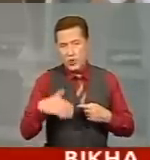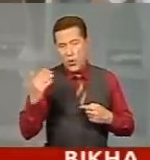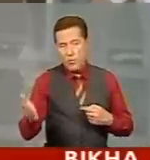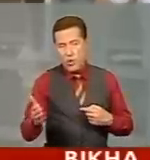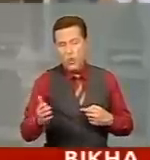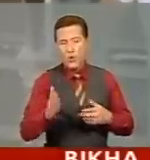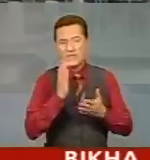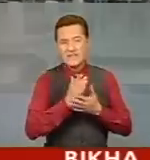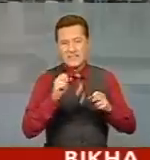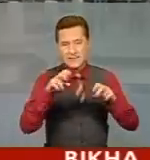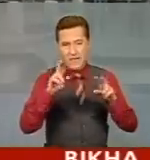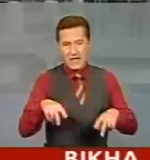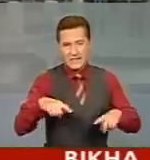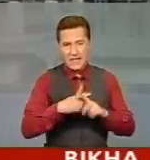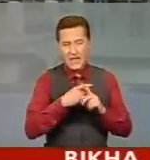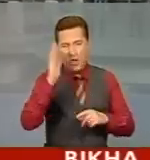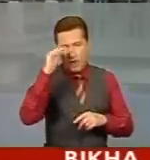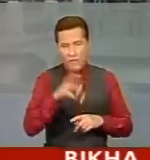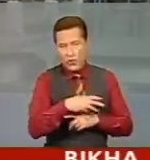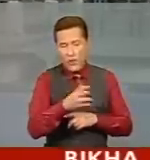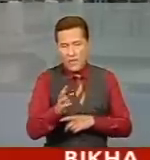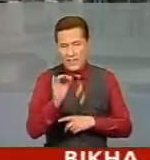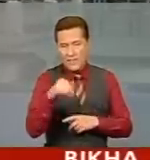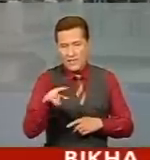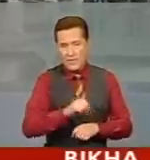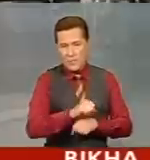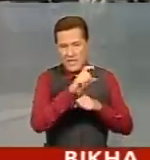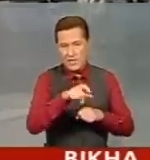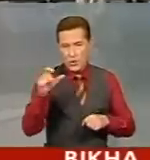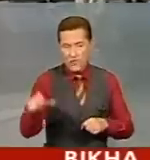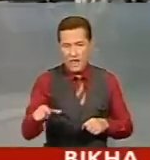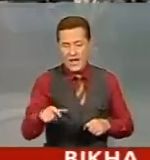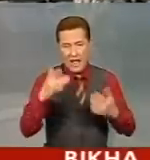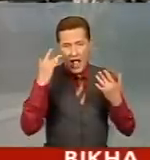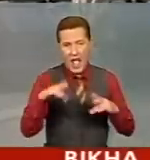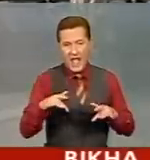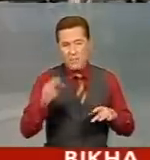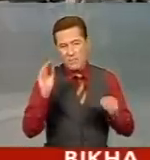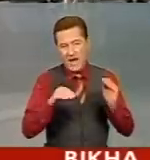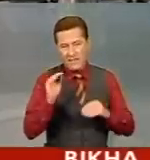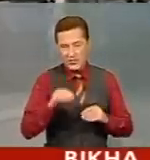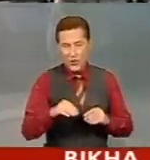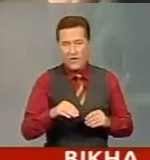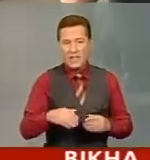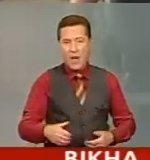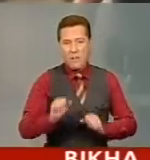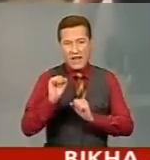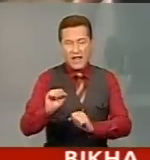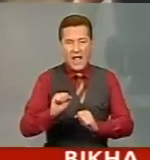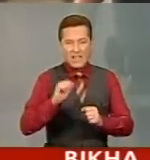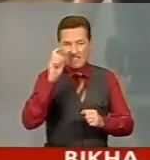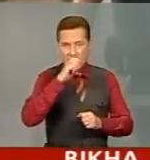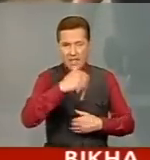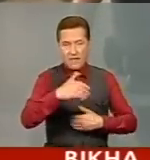проспекту стоїть спецтехніка, зокрема водомети. Від мітингувальників їх відміжовує імпровізована барикада зі сміттєвих баків. За